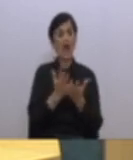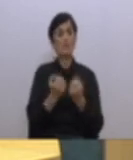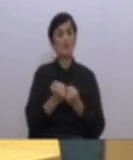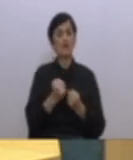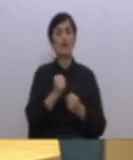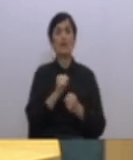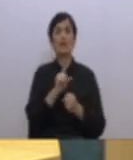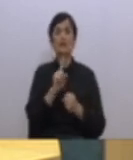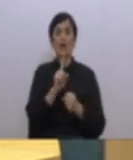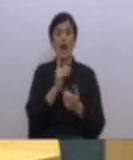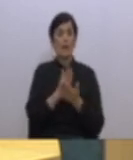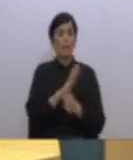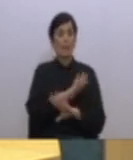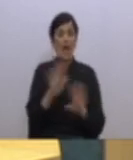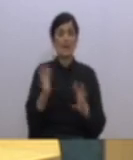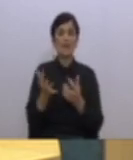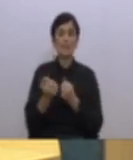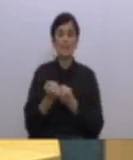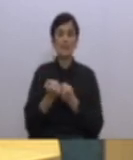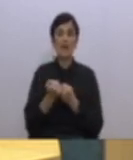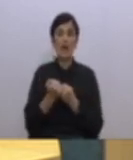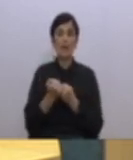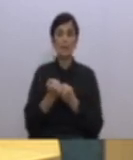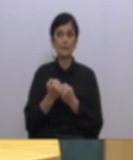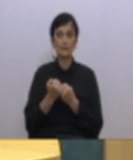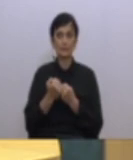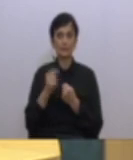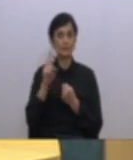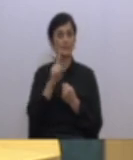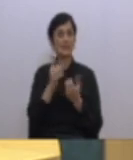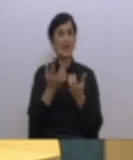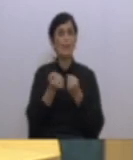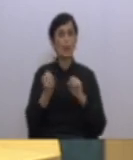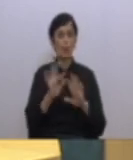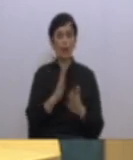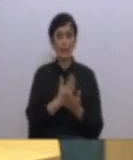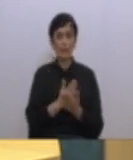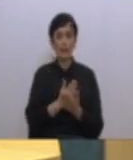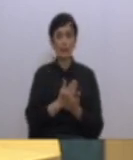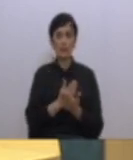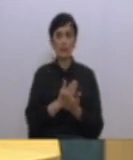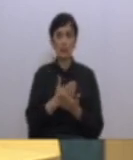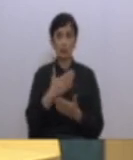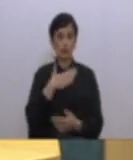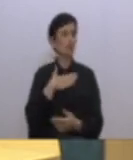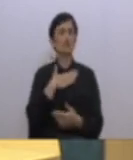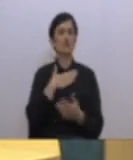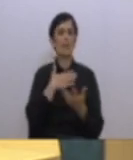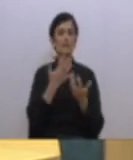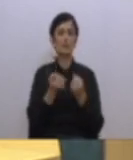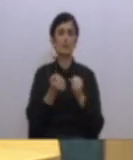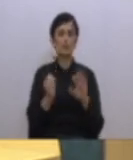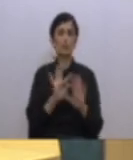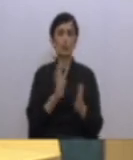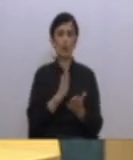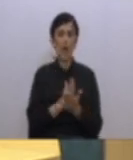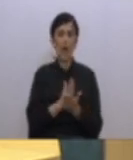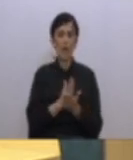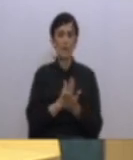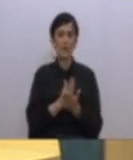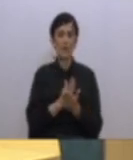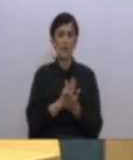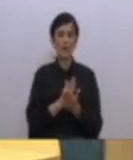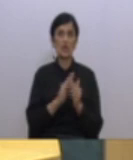არის მისაღები, რა არის მიუღებელი. ჩვენთვის მიუღებელია